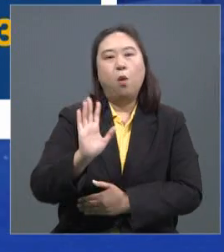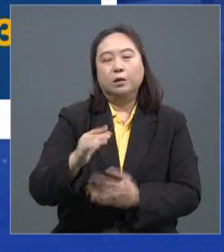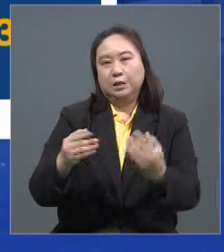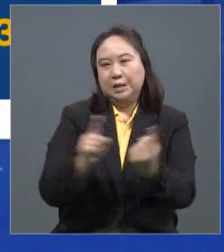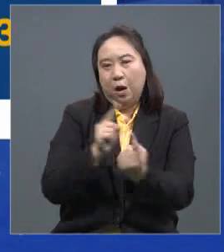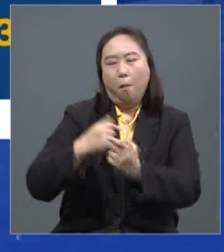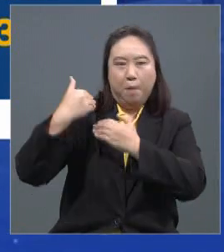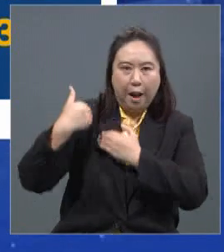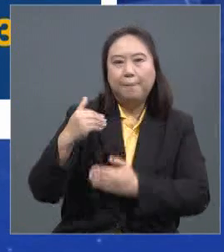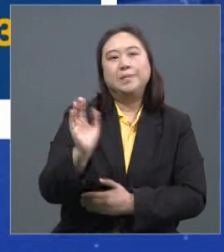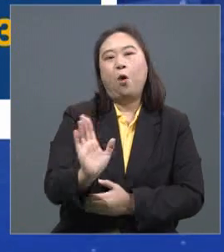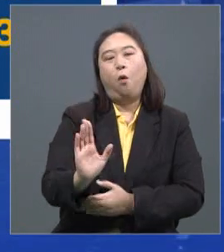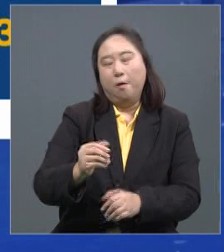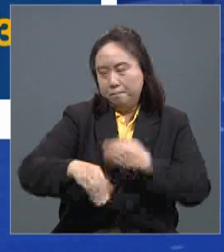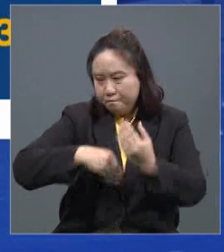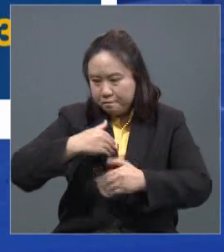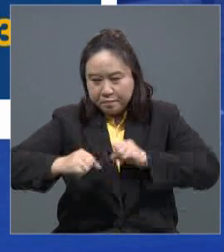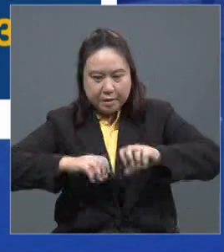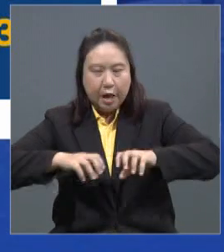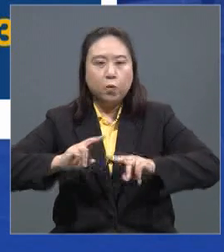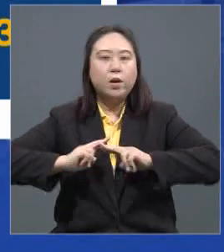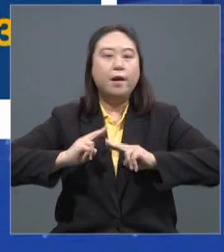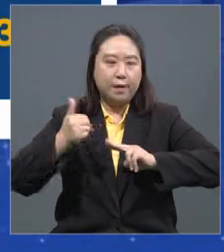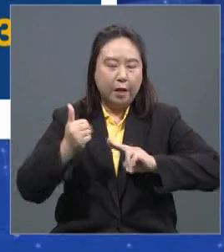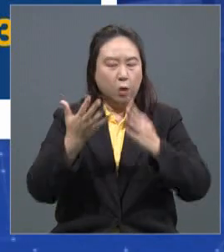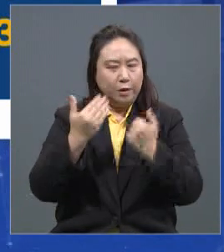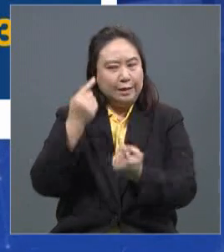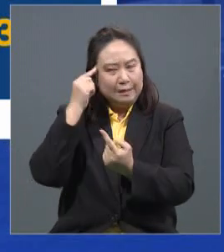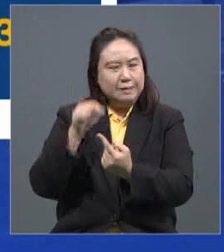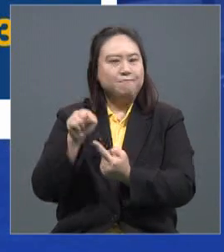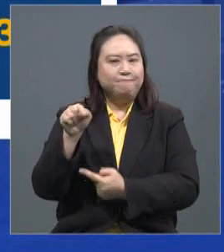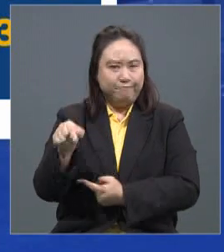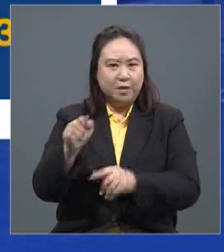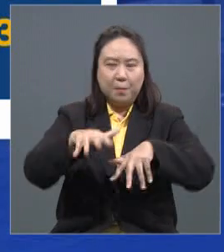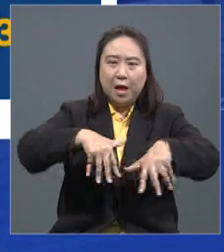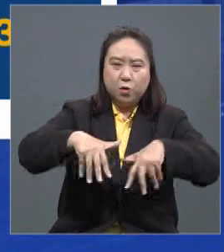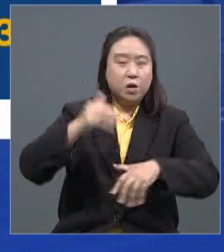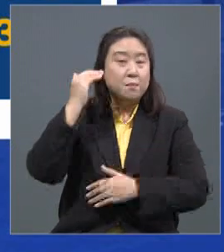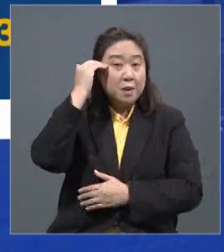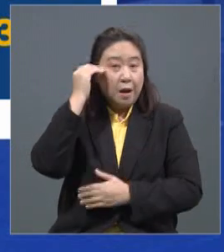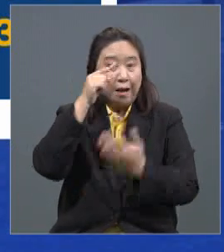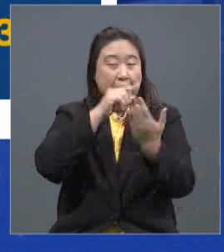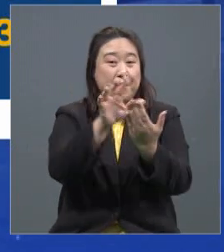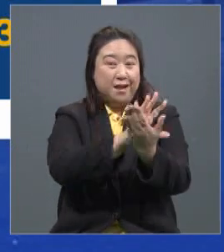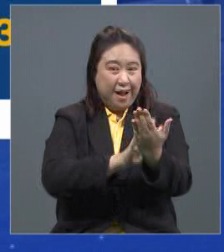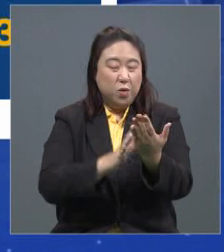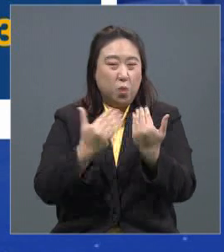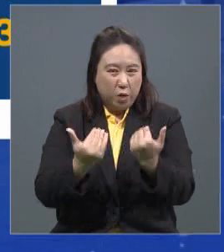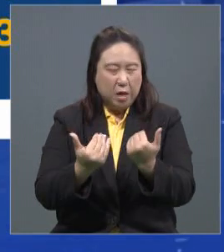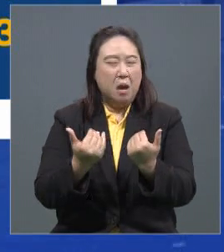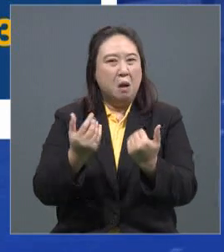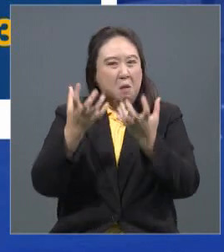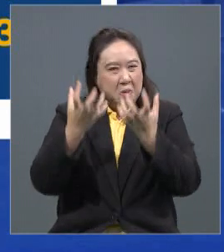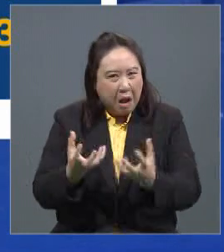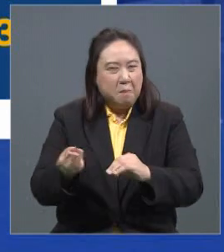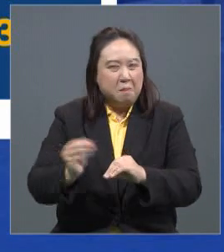มูลนิธิเองนะคะตระหนักถึงปัญหาของประชากรที่พิการทางสติปัญญาในประเทศไทยนับวันก็จะมีแนวโน้มทวีความรุนแรง